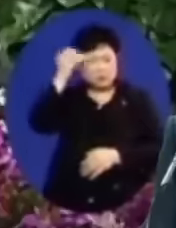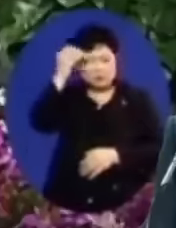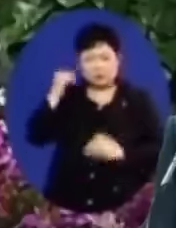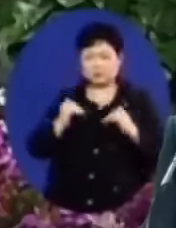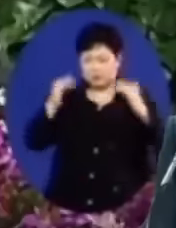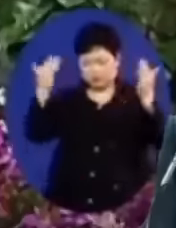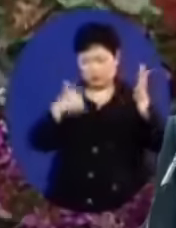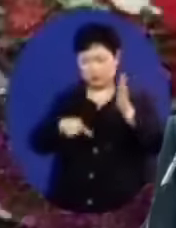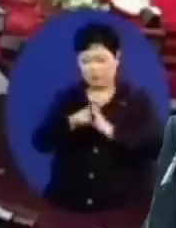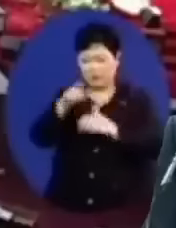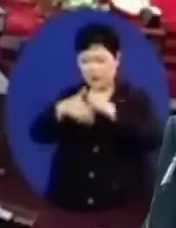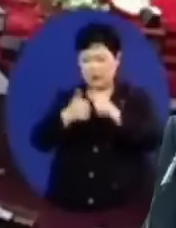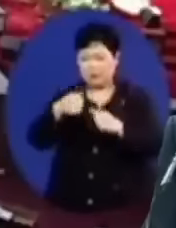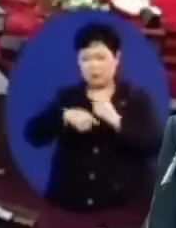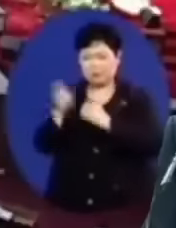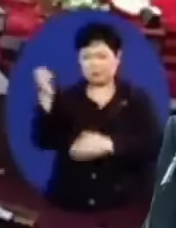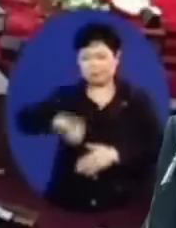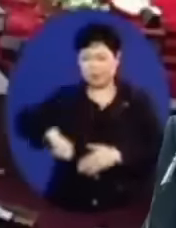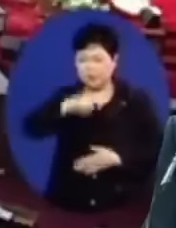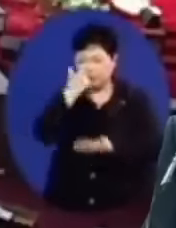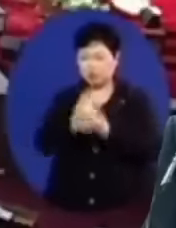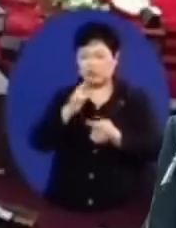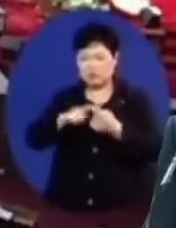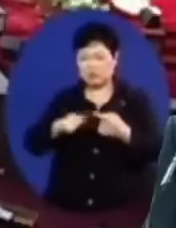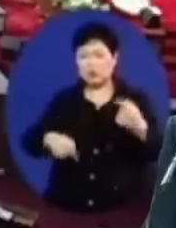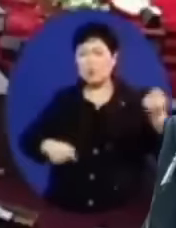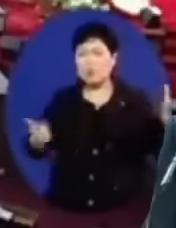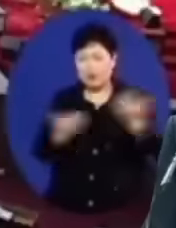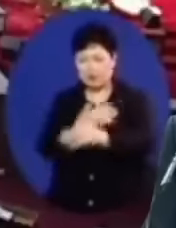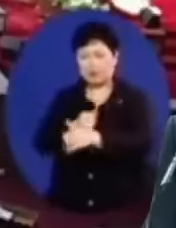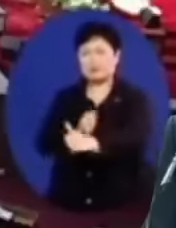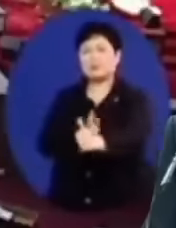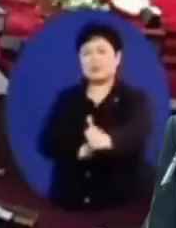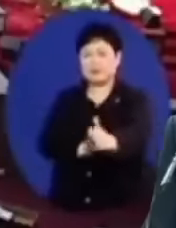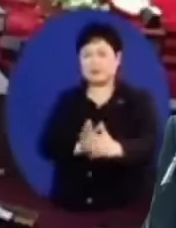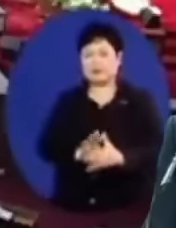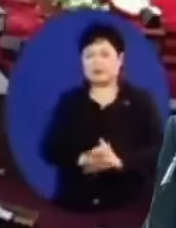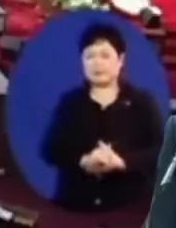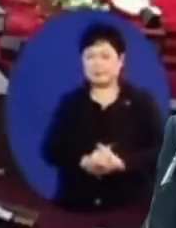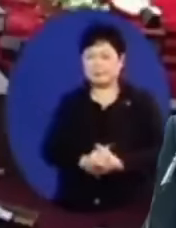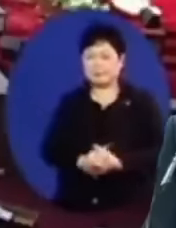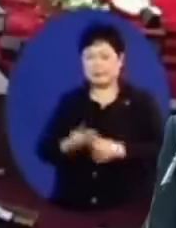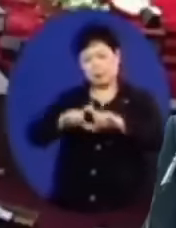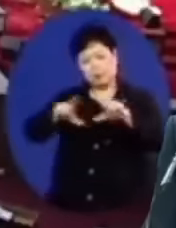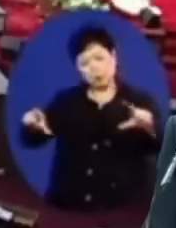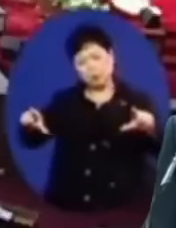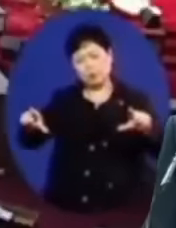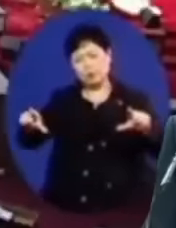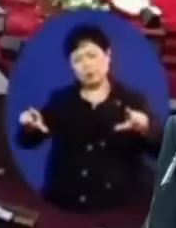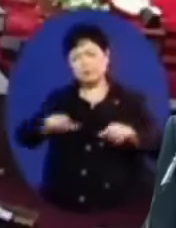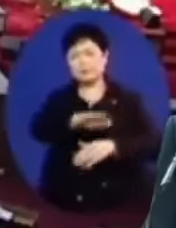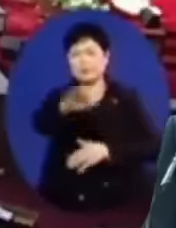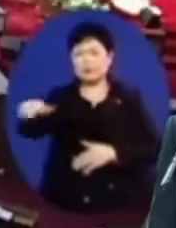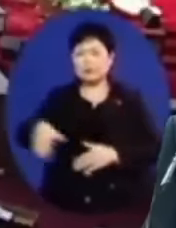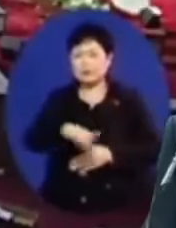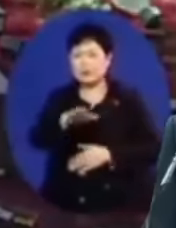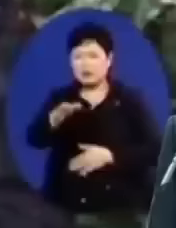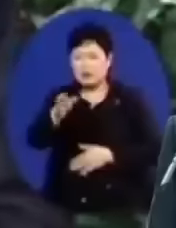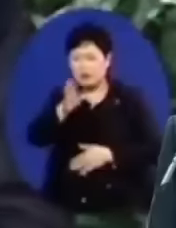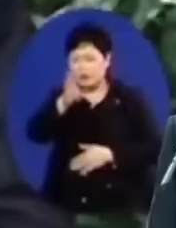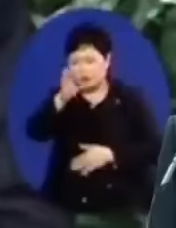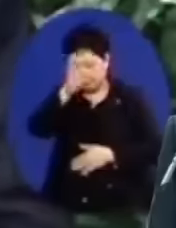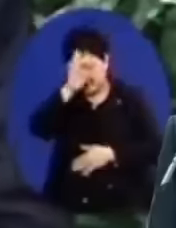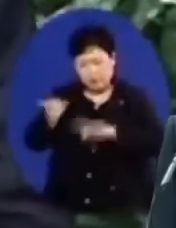하나님의 뜻을 거역한 죄를 회개해야 되는 것입니다. 보통 우리가 불치의 병이